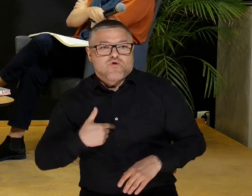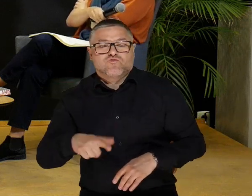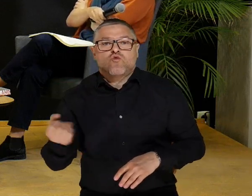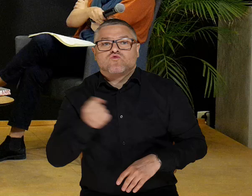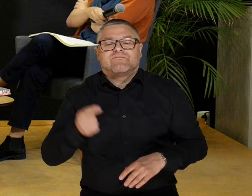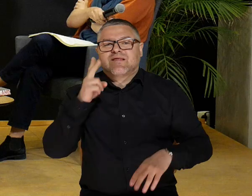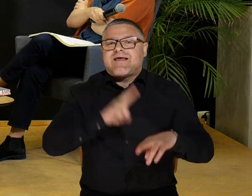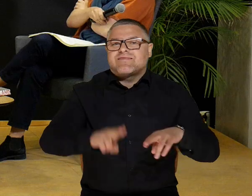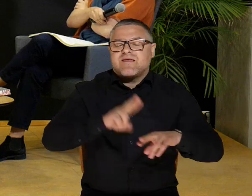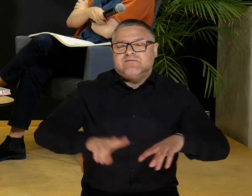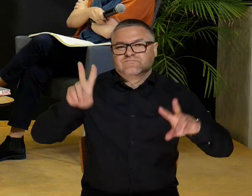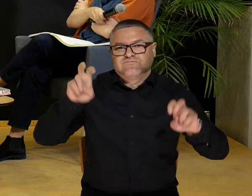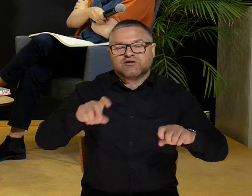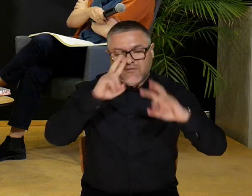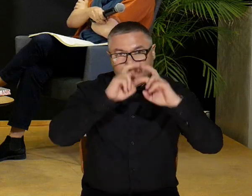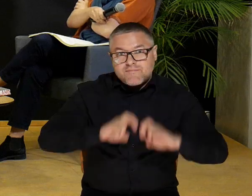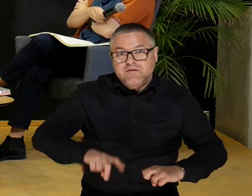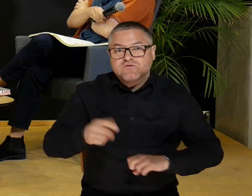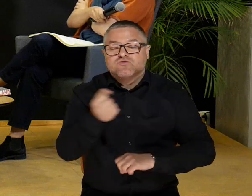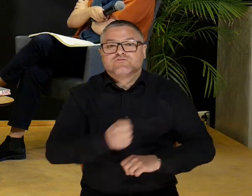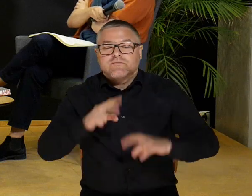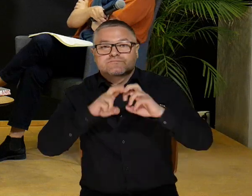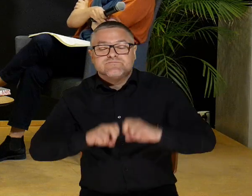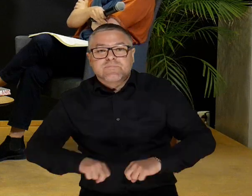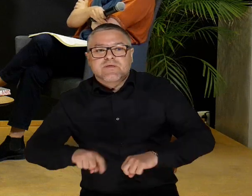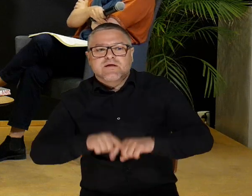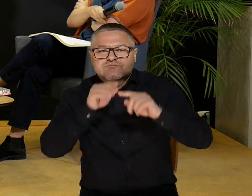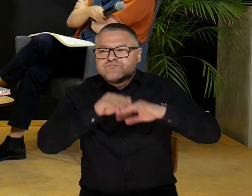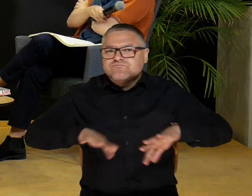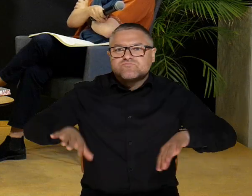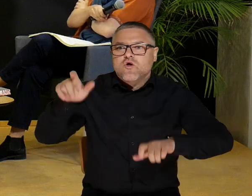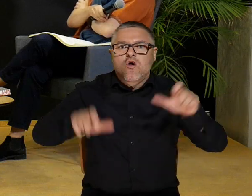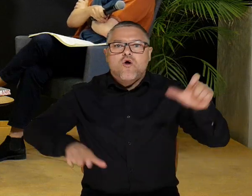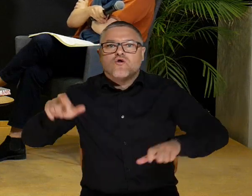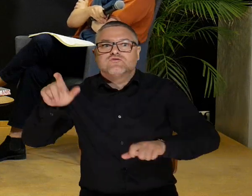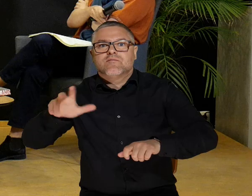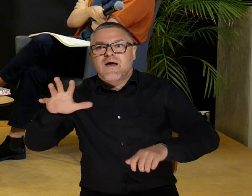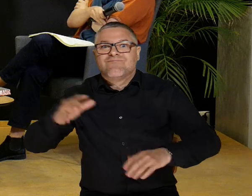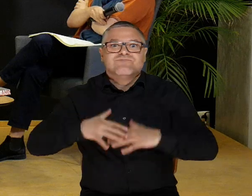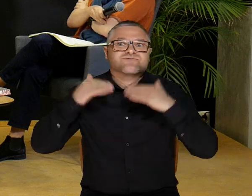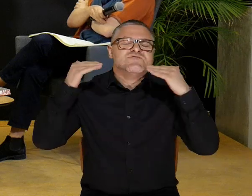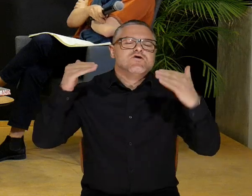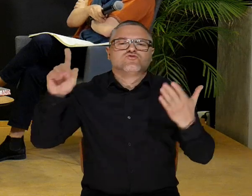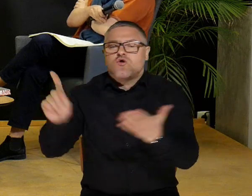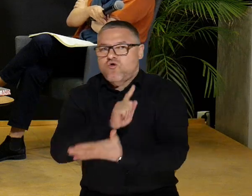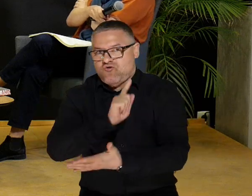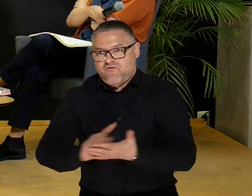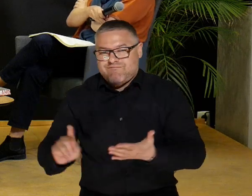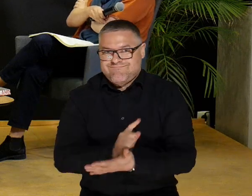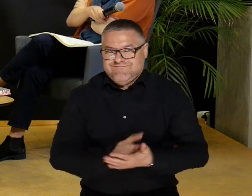używaliśmy takiego narzędzia właśnie, które stosowane jest w badaniach przesiewowych. Możemy powiedzieć, że to są osoby o wysokim ryzyku